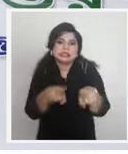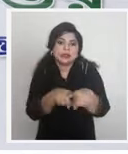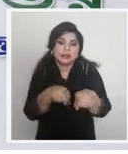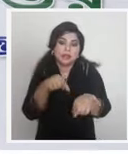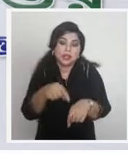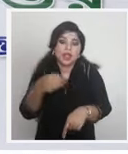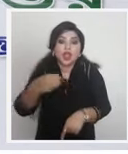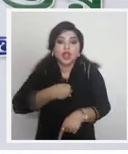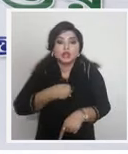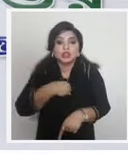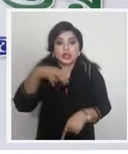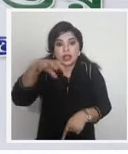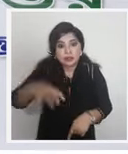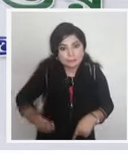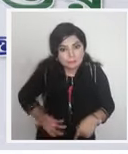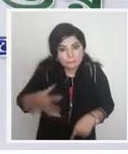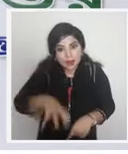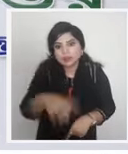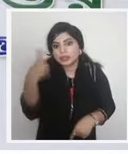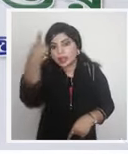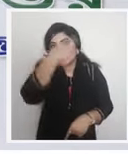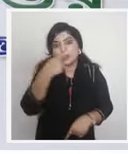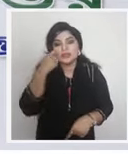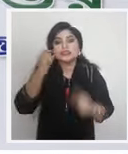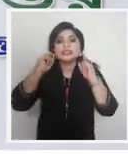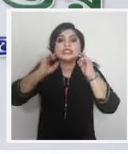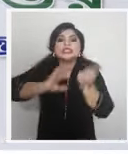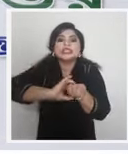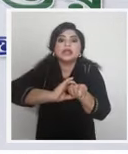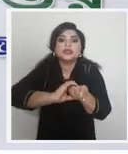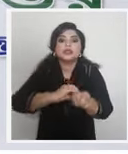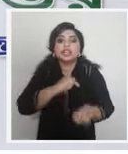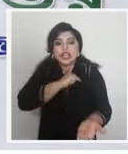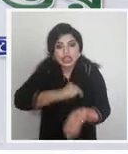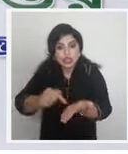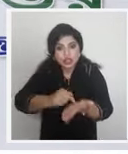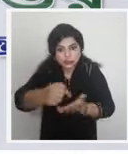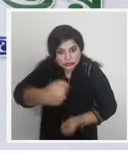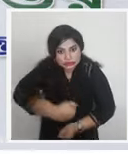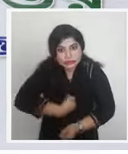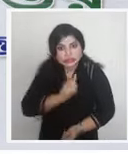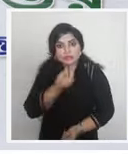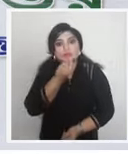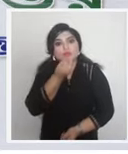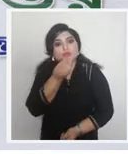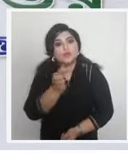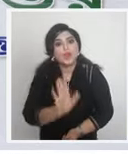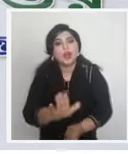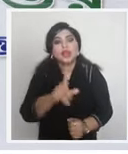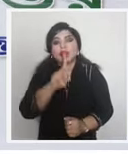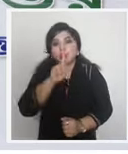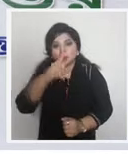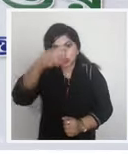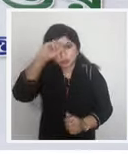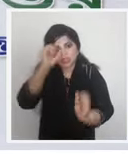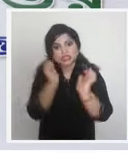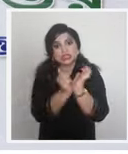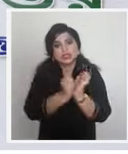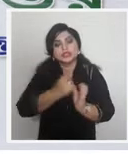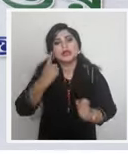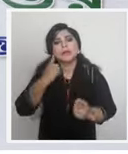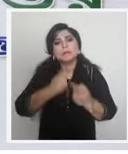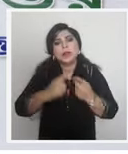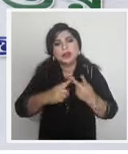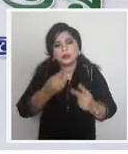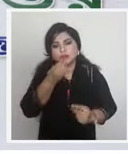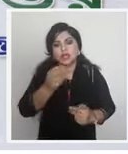যাচ্ছেন। এই যুদ্ধে জনগণের সহযোগিতা দরকার। প্রিয় দেশবাসী, আপনারা যা স্বাস্থ্য নিয়ম